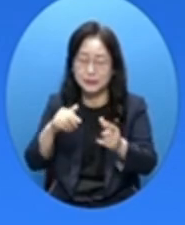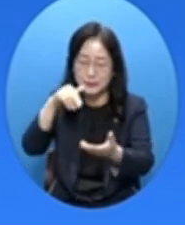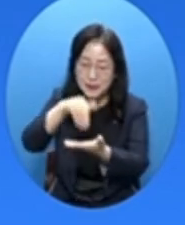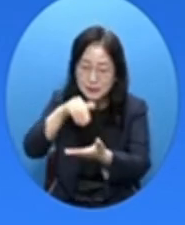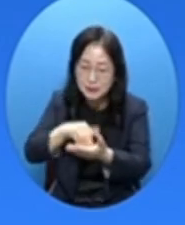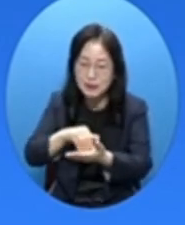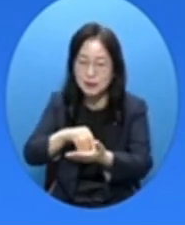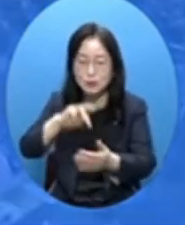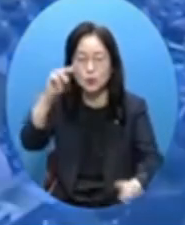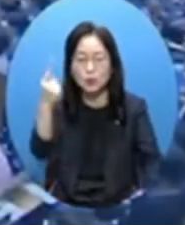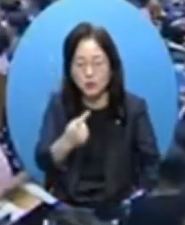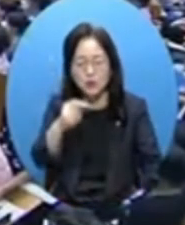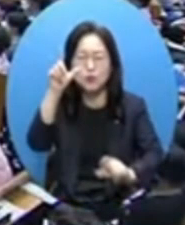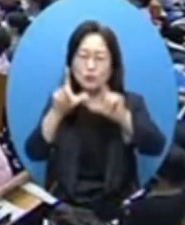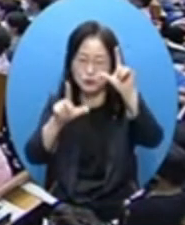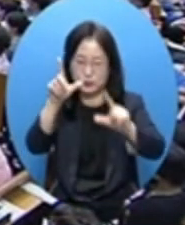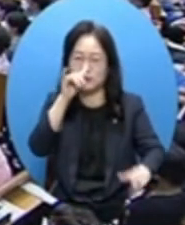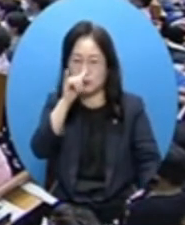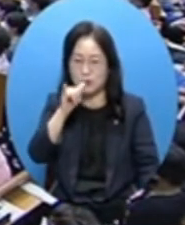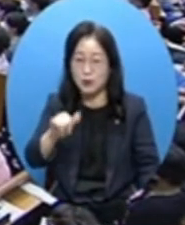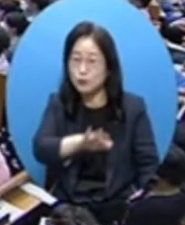모습을 봅니다 그 모습이 우리의